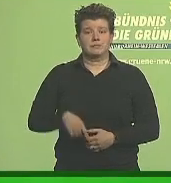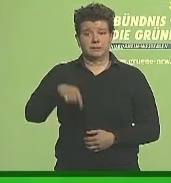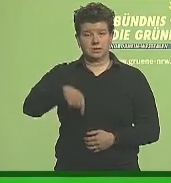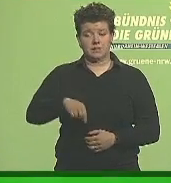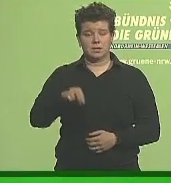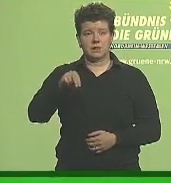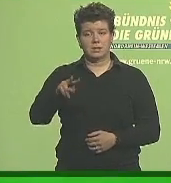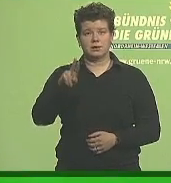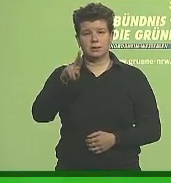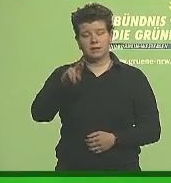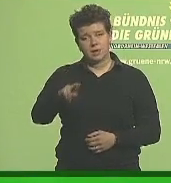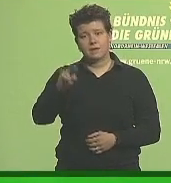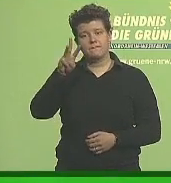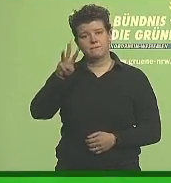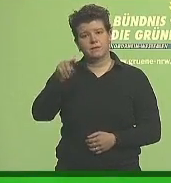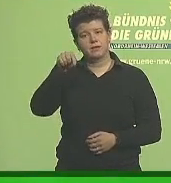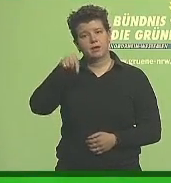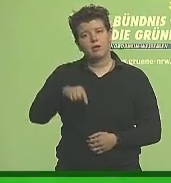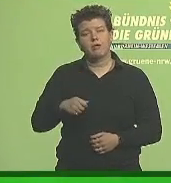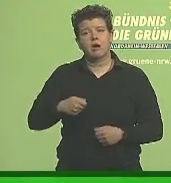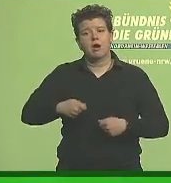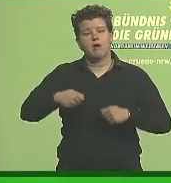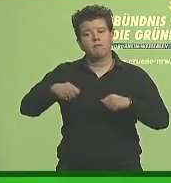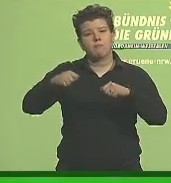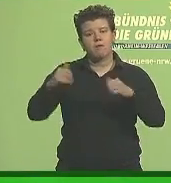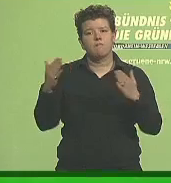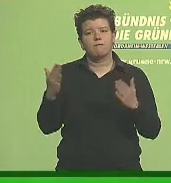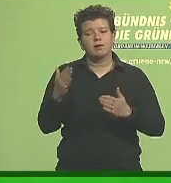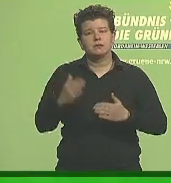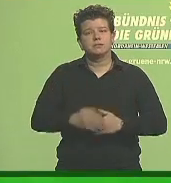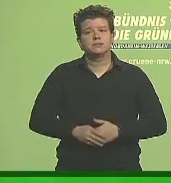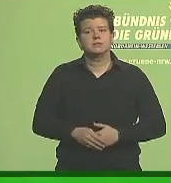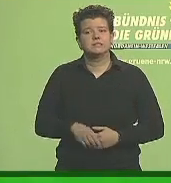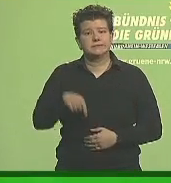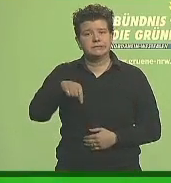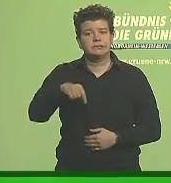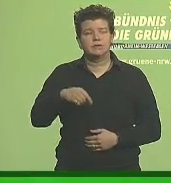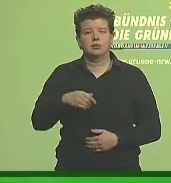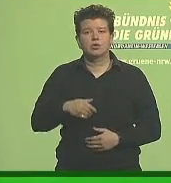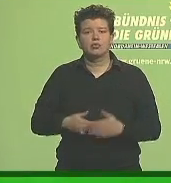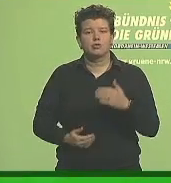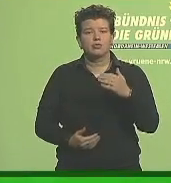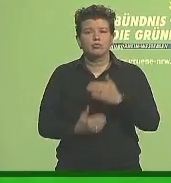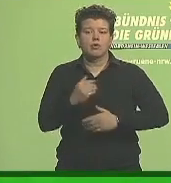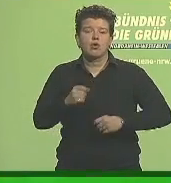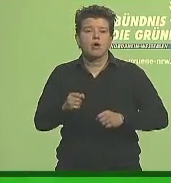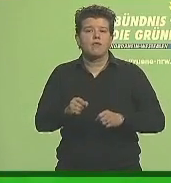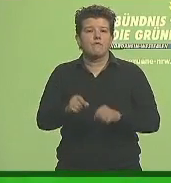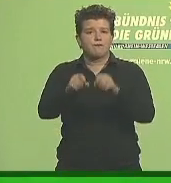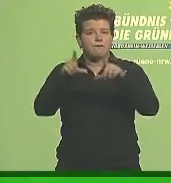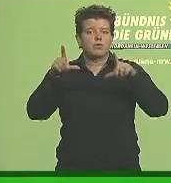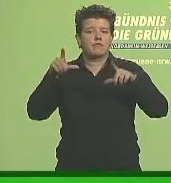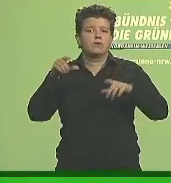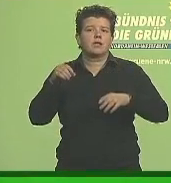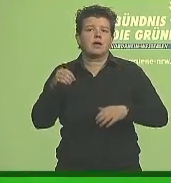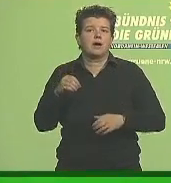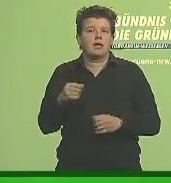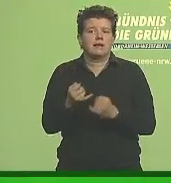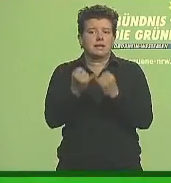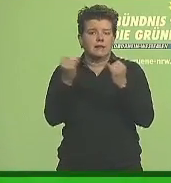aufzubauen. Denn dann kann auch die Photovoltaik bei uns wieder ein nachhaltiges Erfolgsmodell